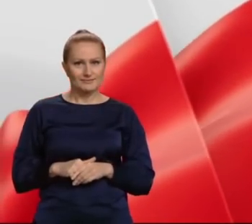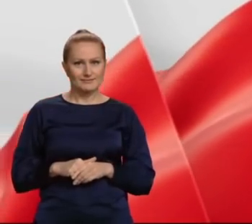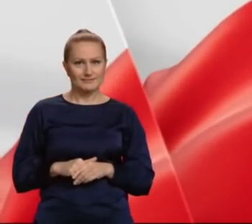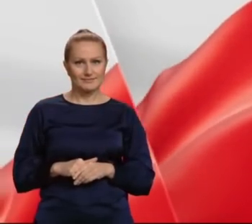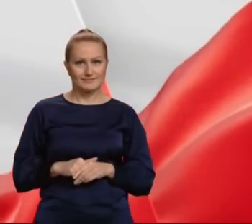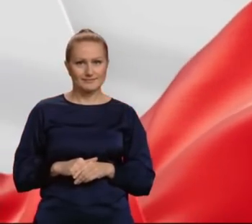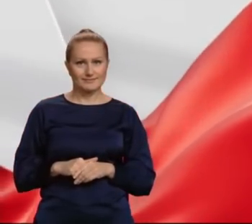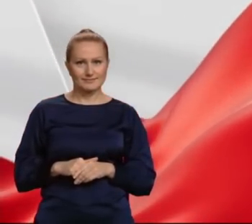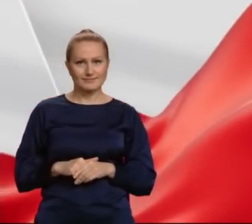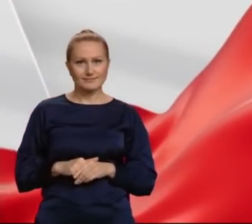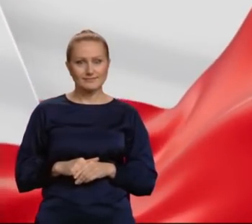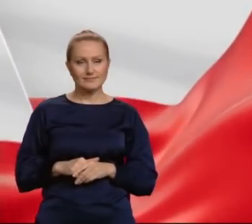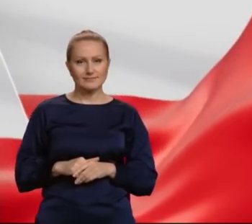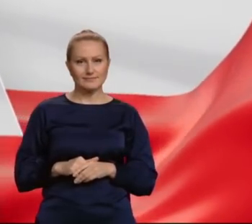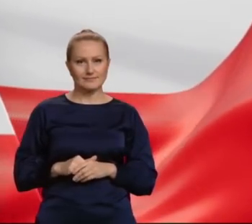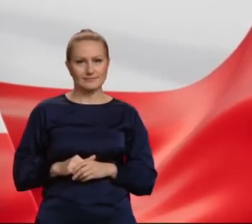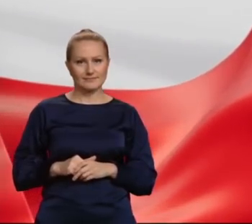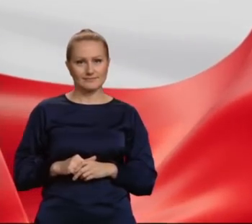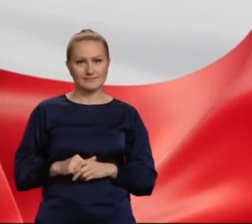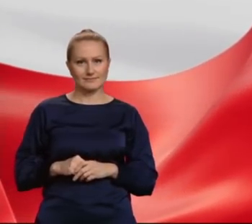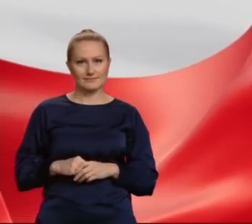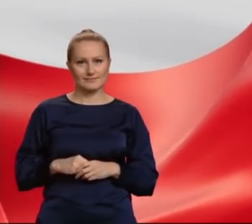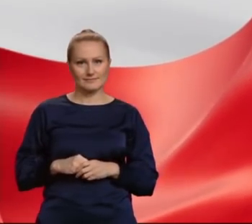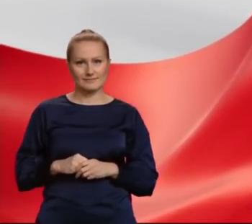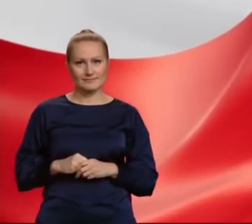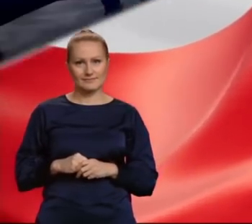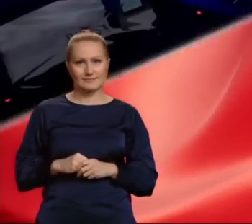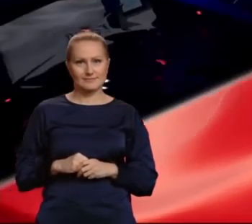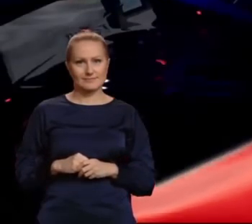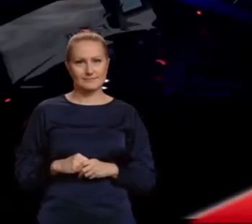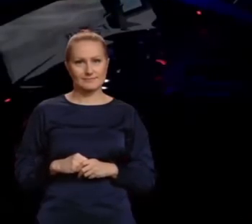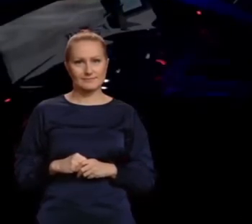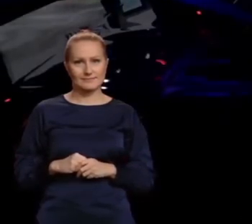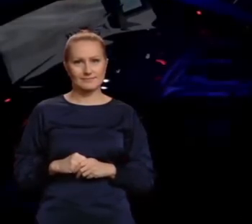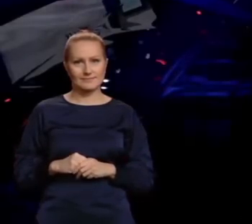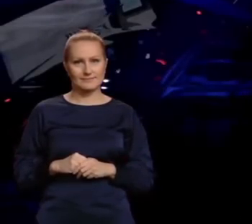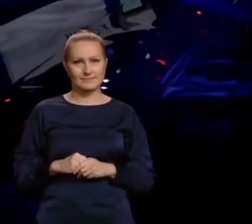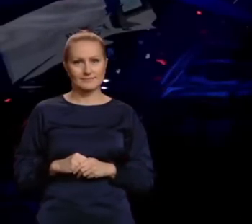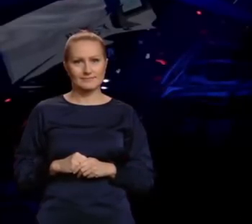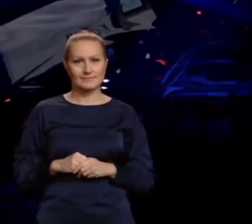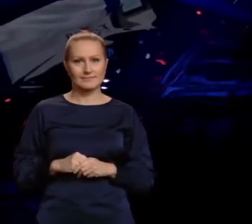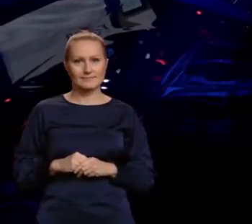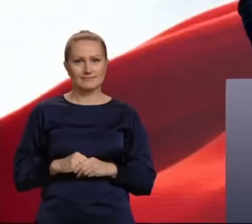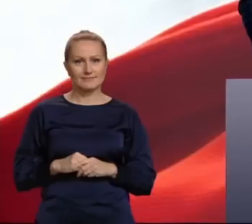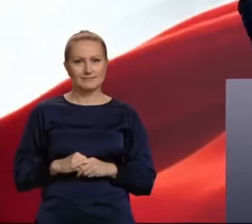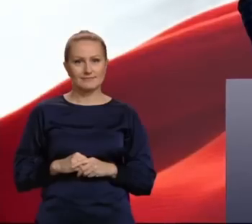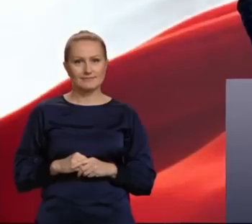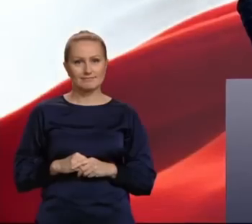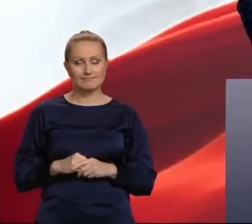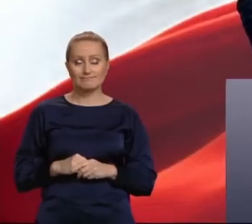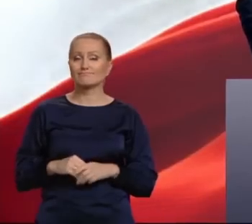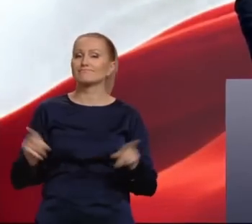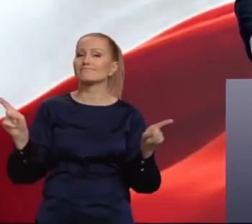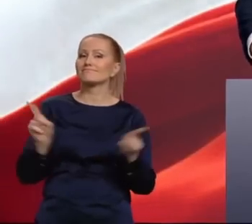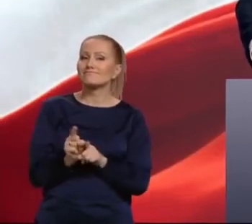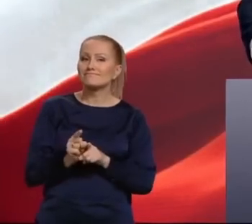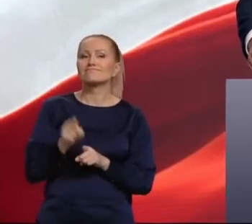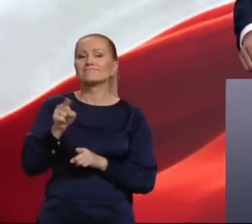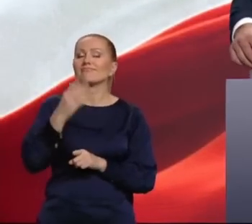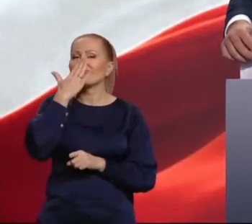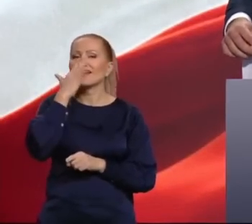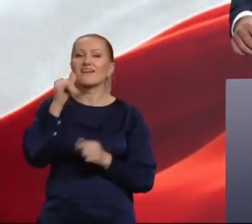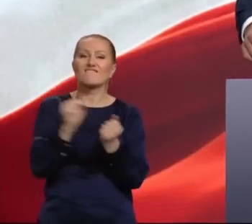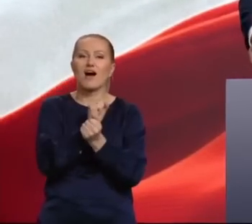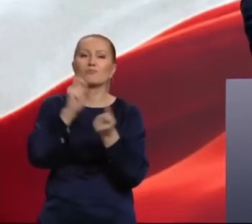speedrun? Lies of P. Ale po Spidermanie, speedrun. Również sposób walki z bezrobociem jest